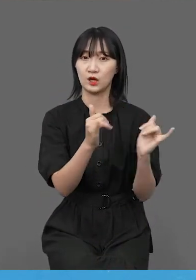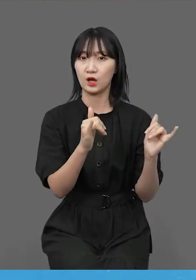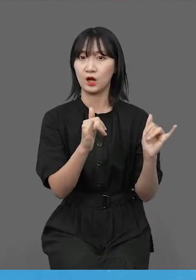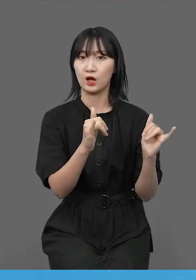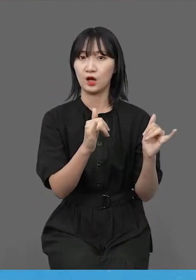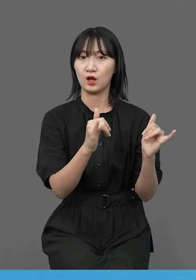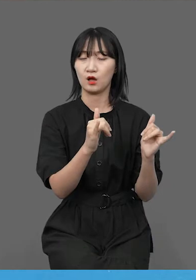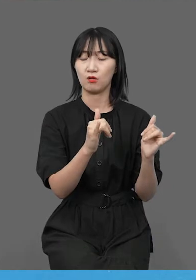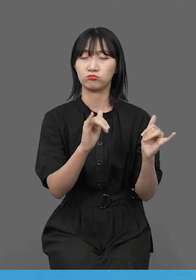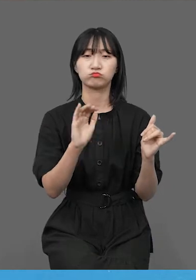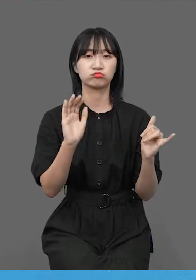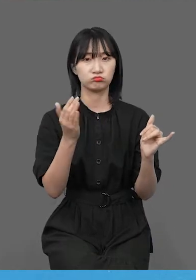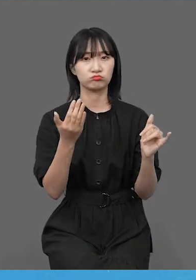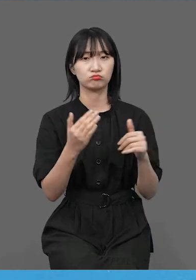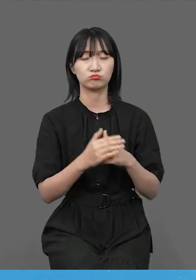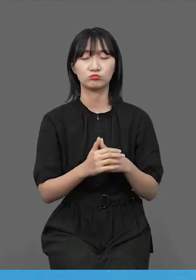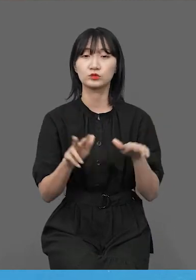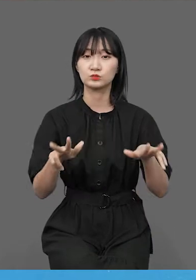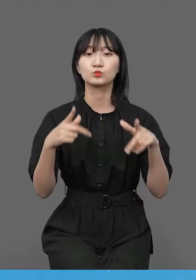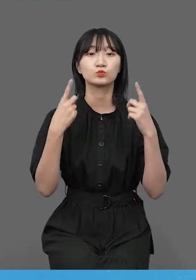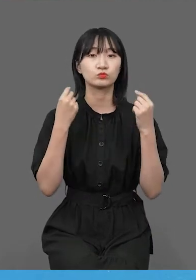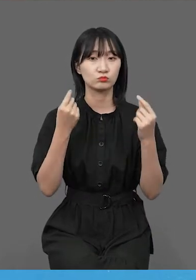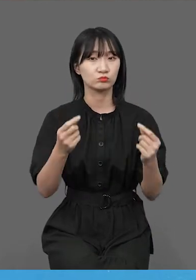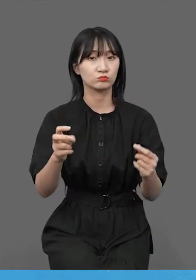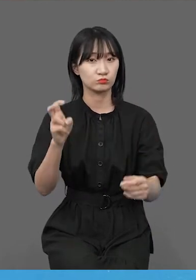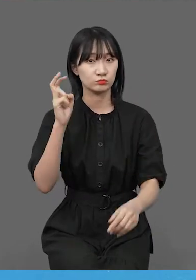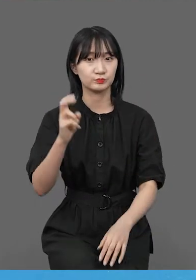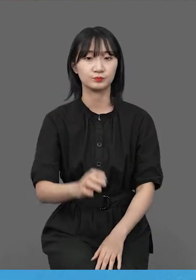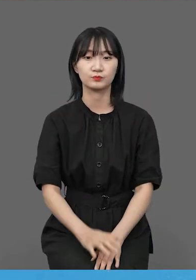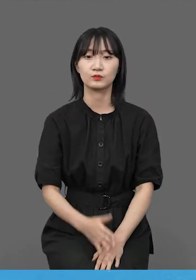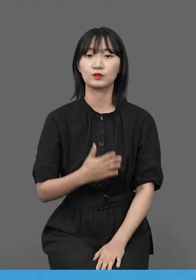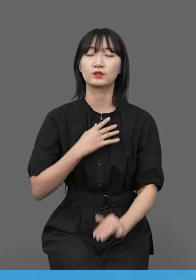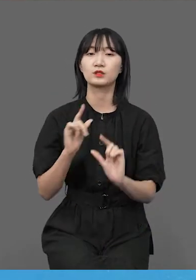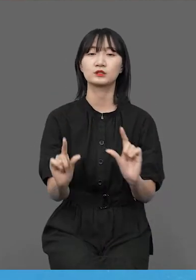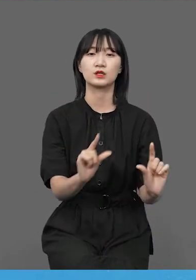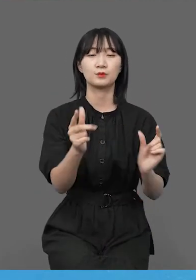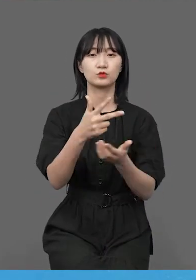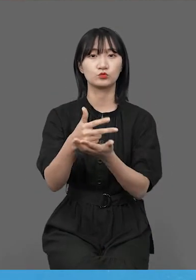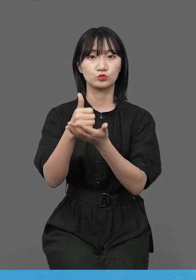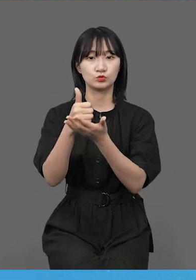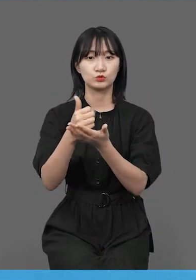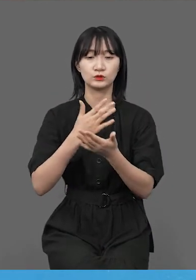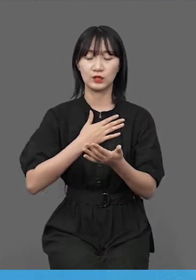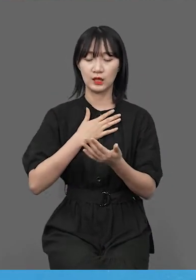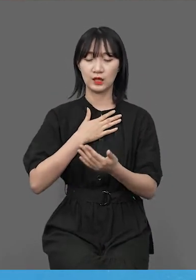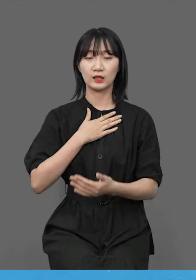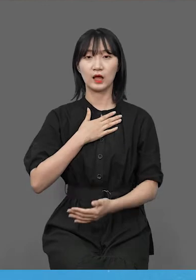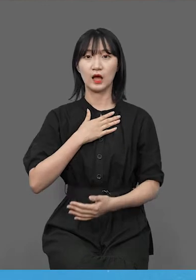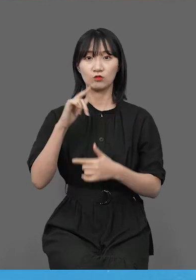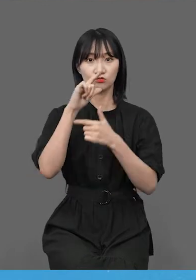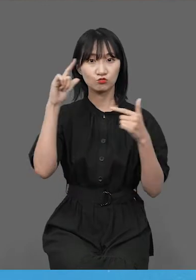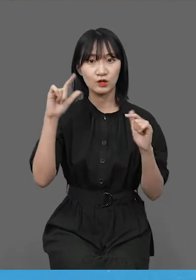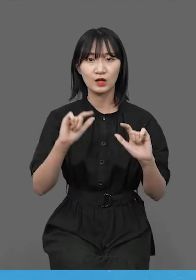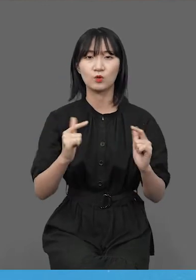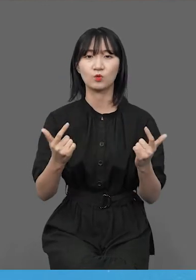되어 있었죠. 지금도 그럴 수도 있고요. 제 삶의 주인이 제 자신이 아니고